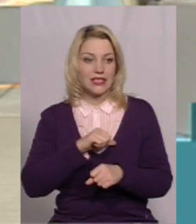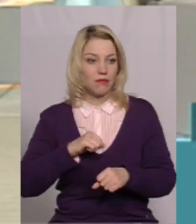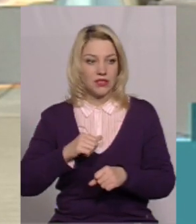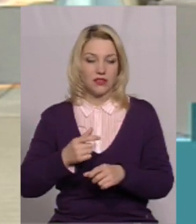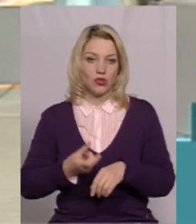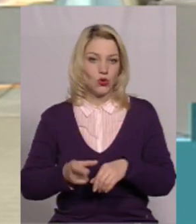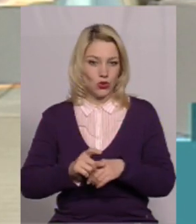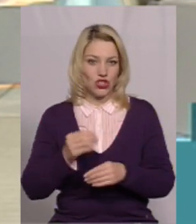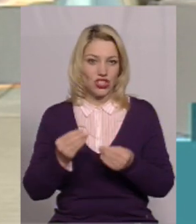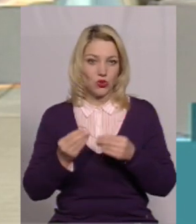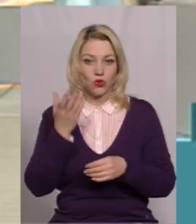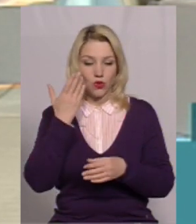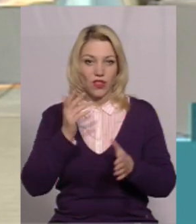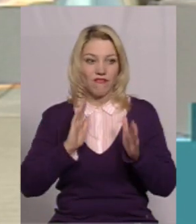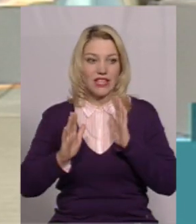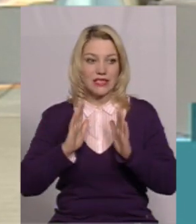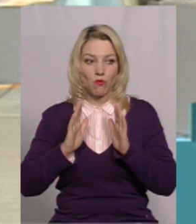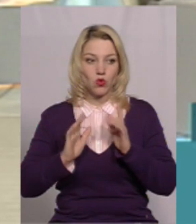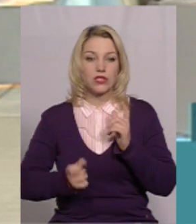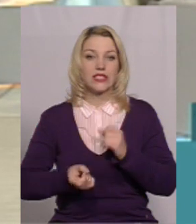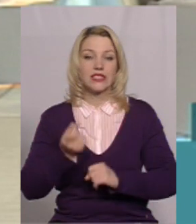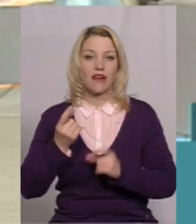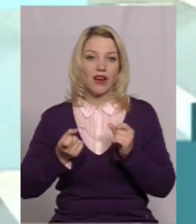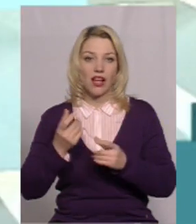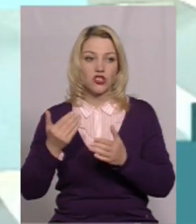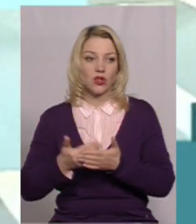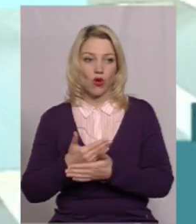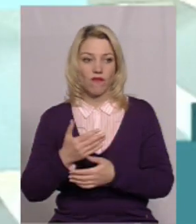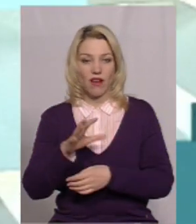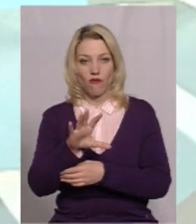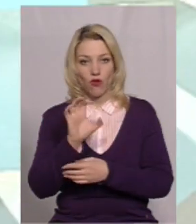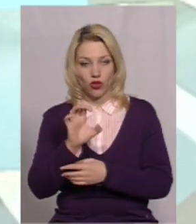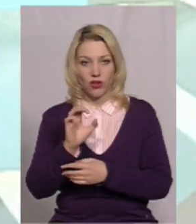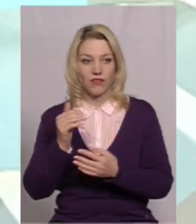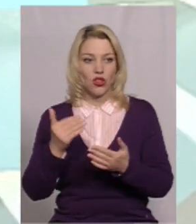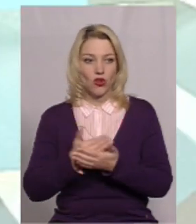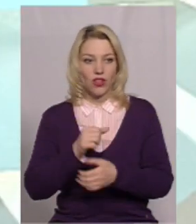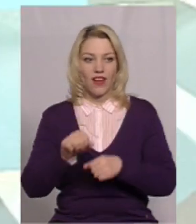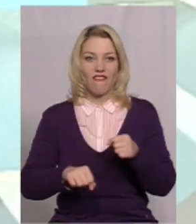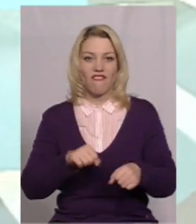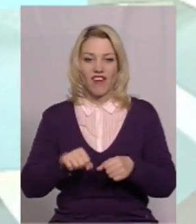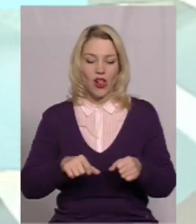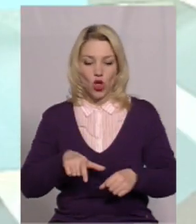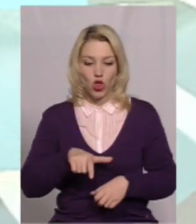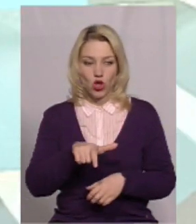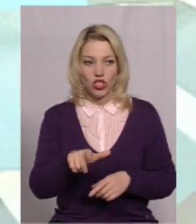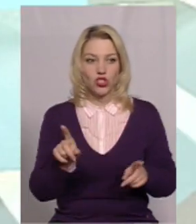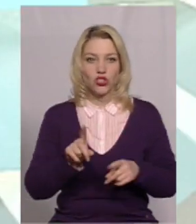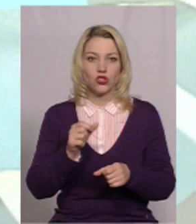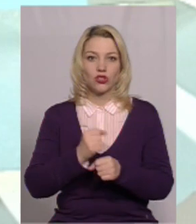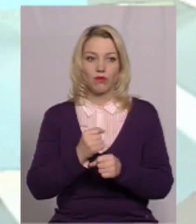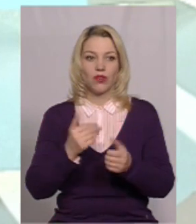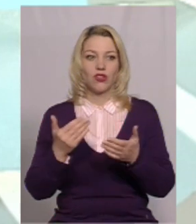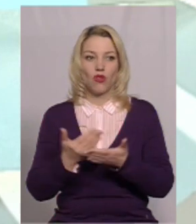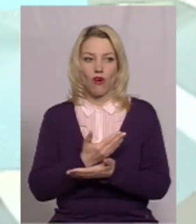часто жартують, коли у Фейсбуці з'являється нова фотографії нових велодоріжок, що зробили